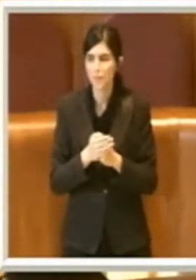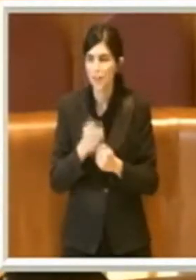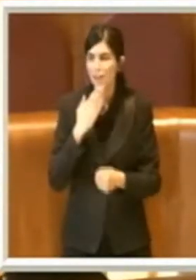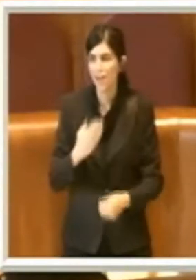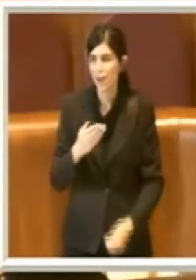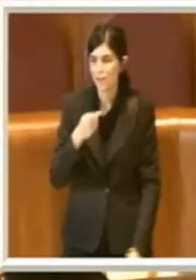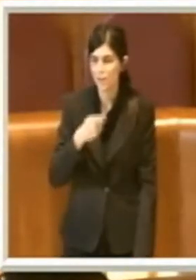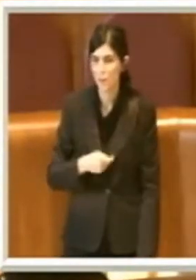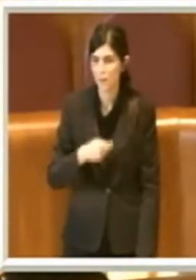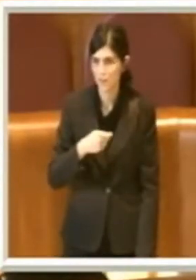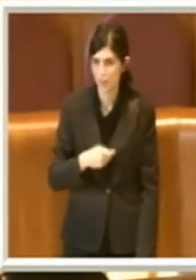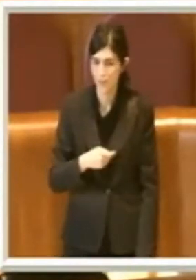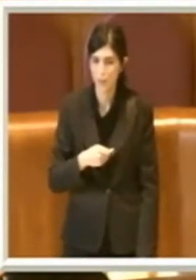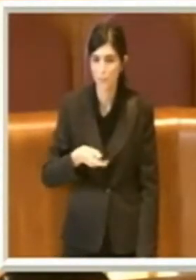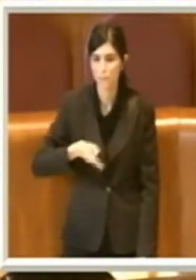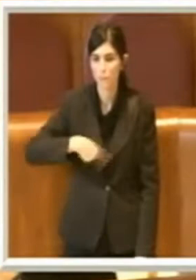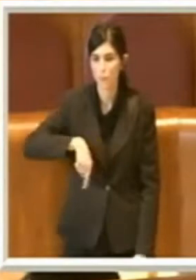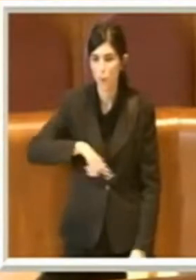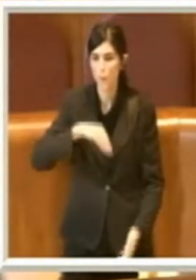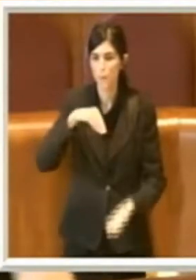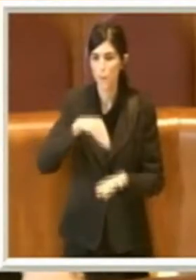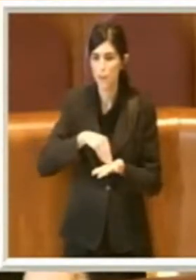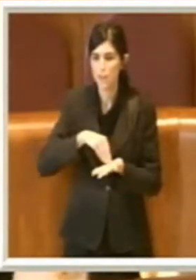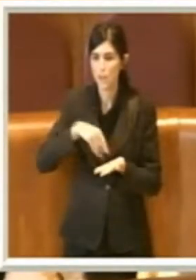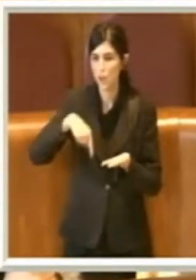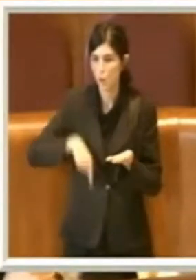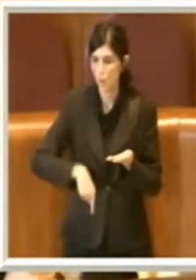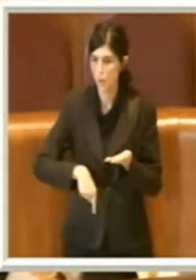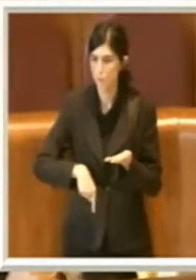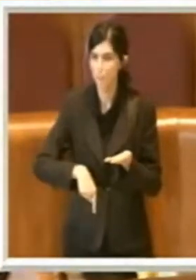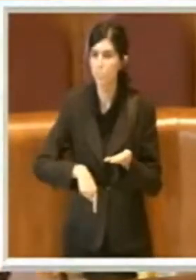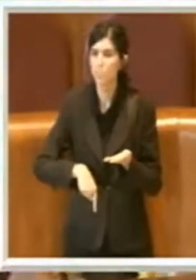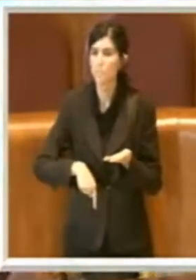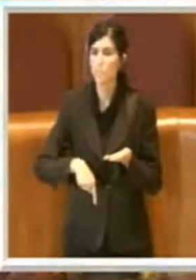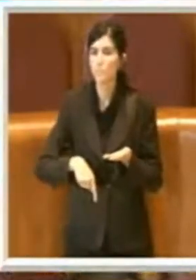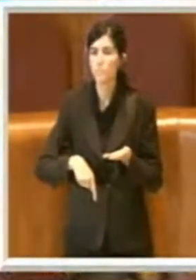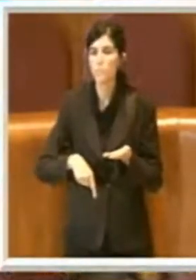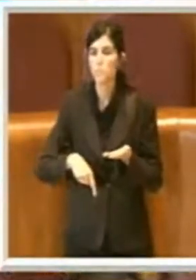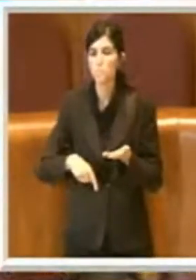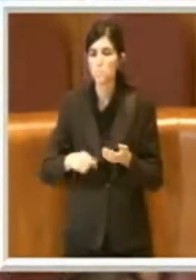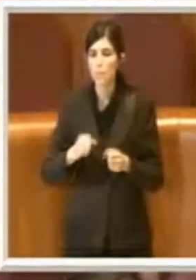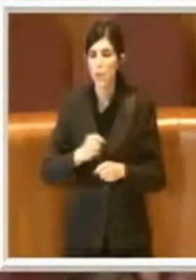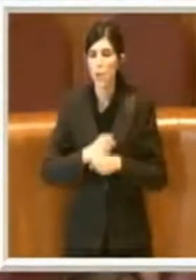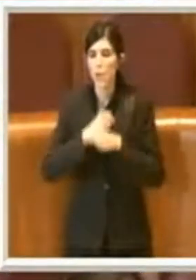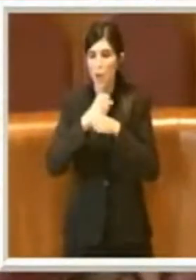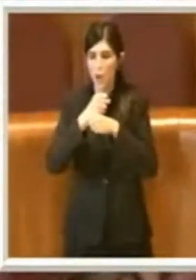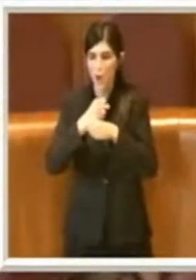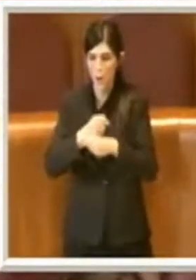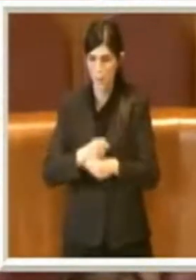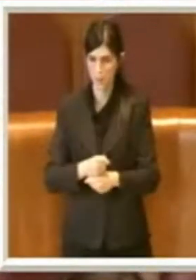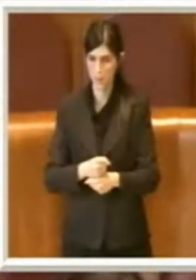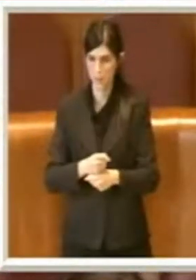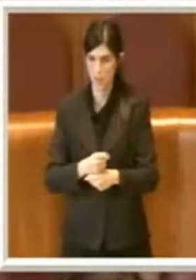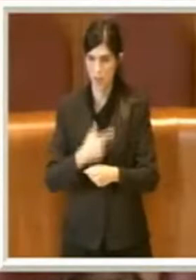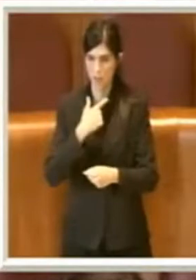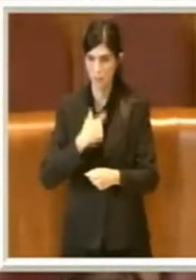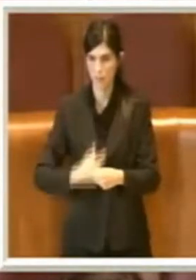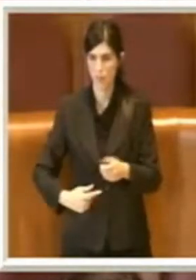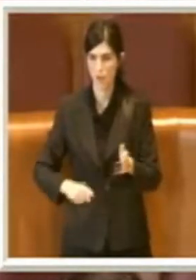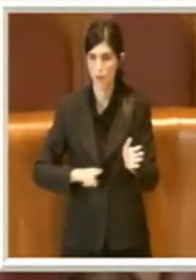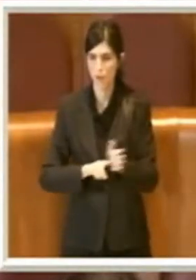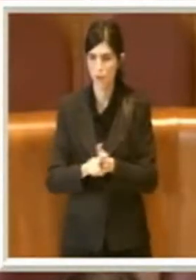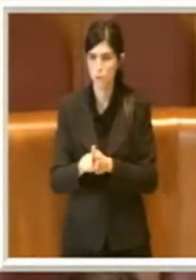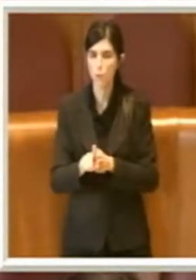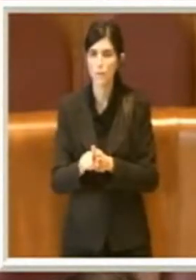Grazie Presidente, siamo qui oggi a rappresentare quello che sarà l'esito della